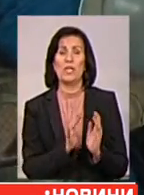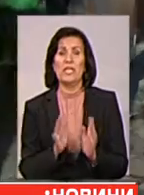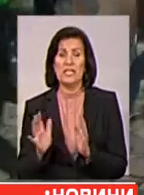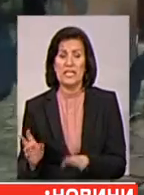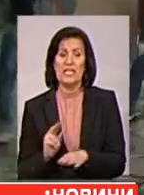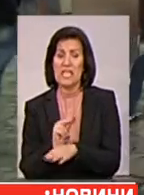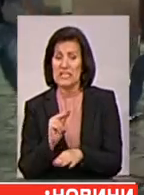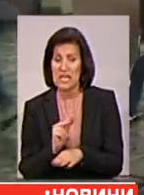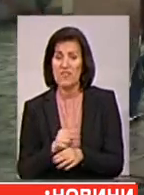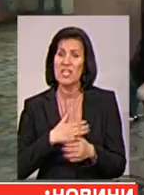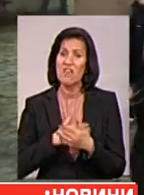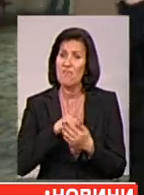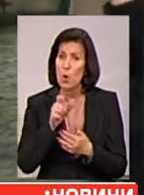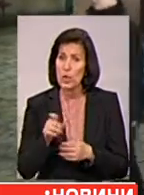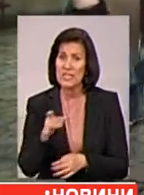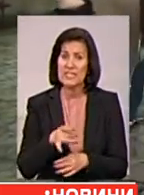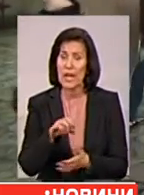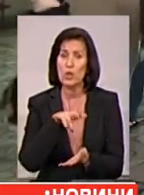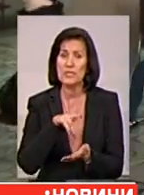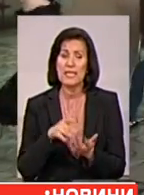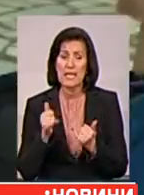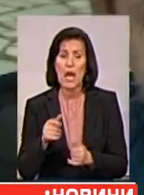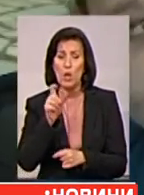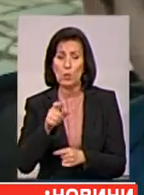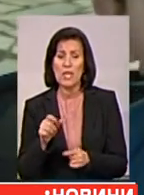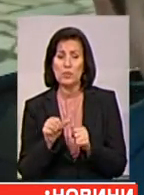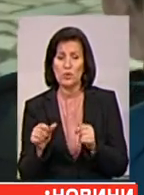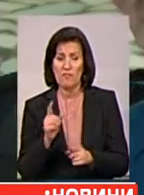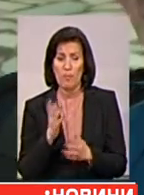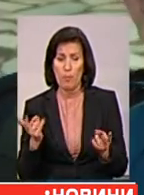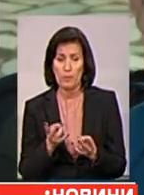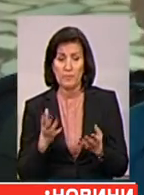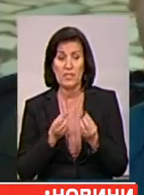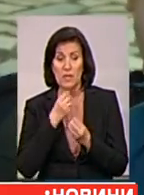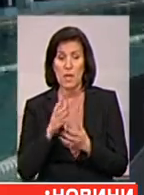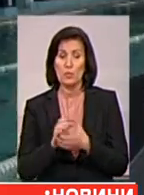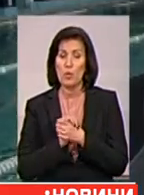Серед наставників – волонтери з регіонального центру для людей з особливими потребами. Ми з ним добре